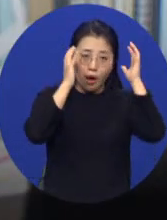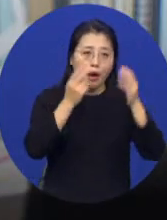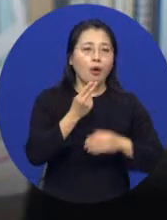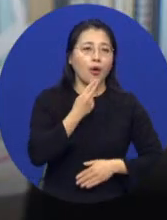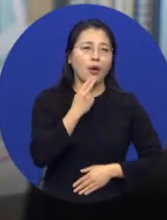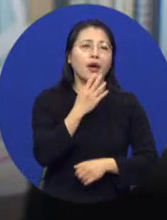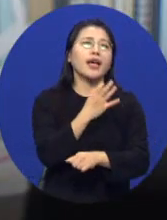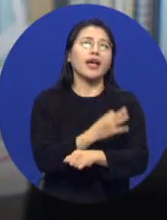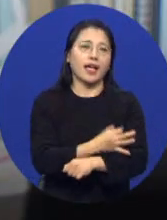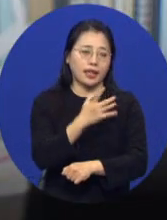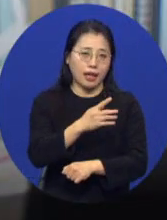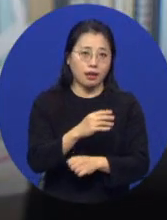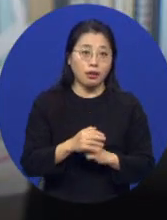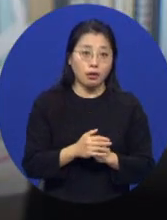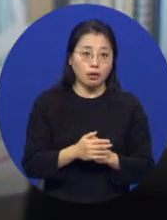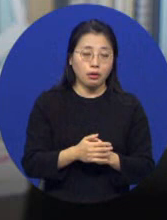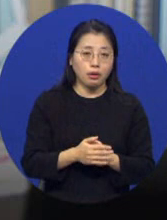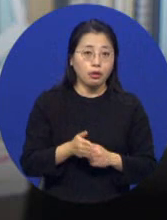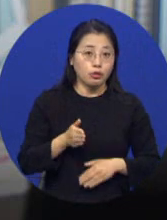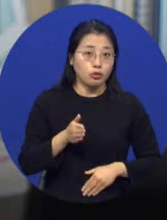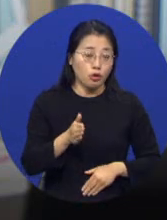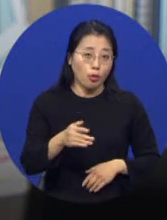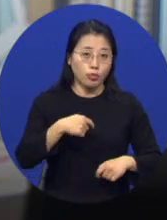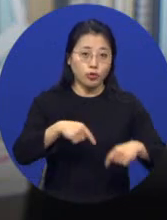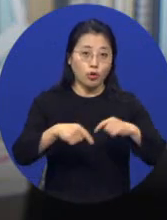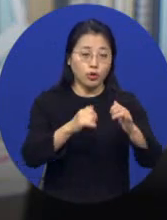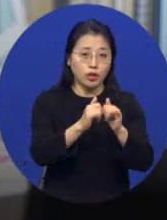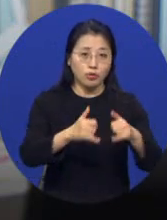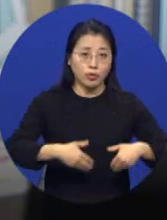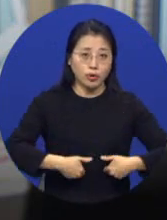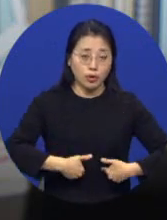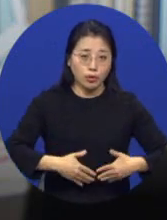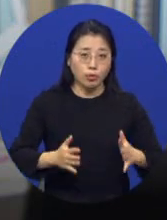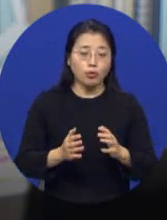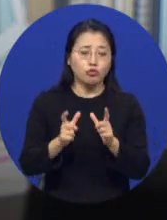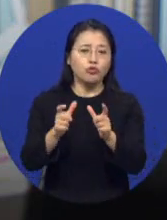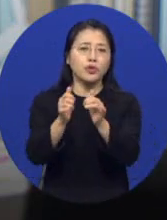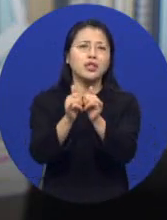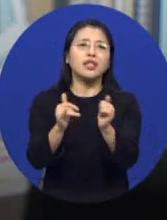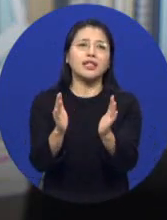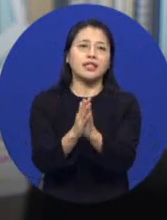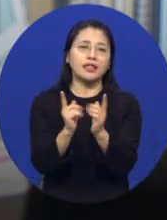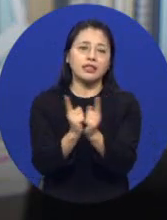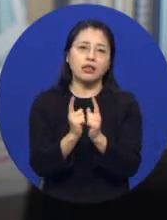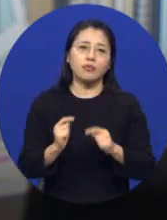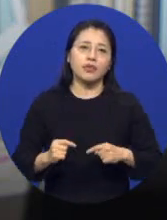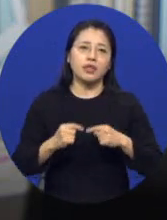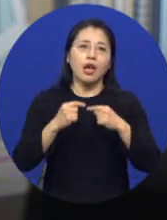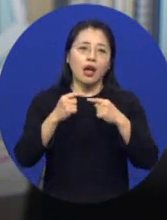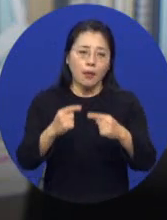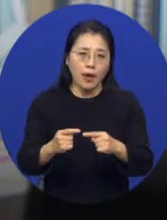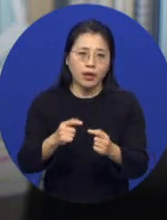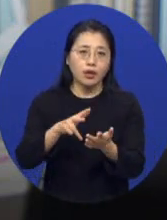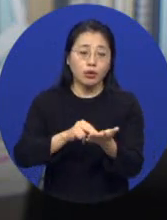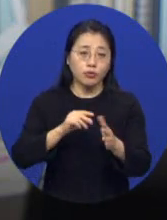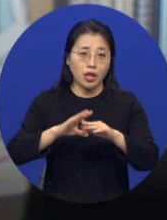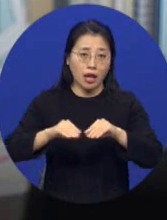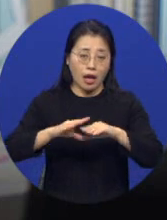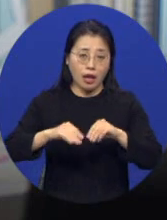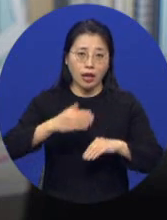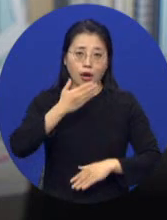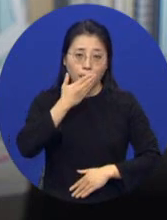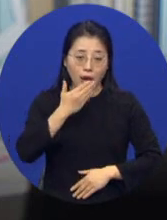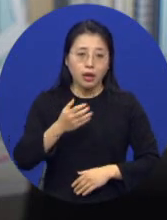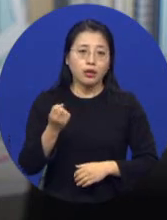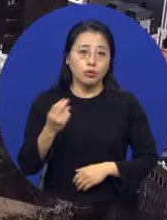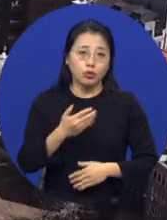단순하기 때문에 전문 정신이 필요가 없게 되고 일반 우리 주민들께서 자기의 편입과 관련된 사항들을 직접